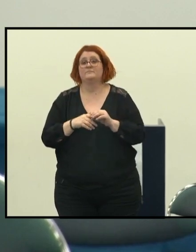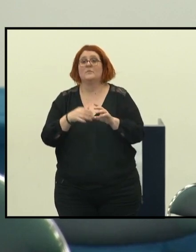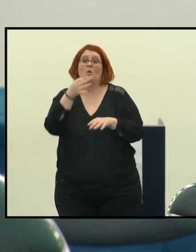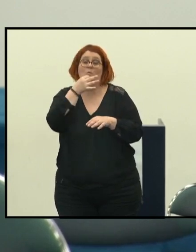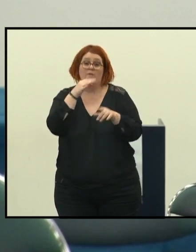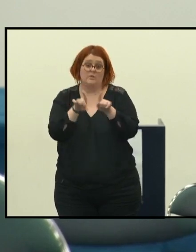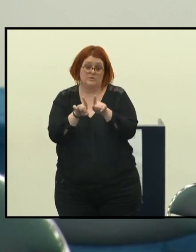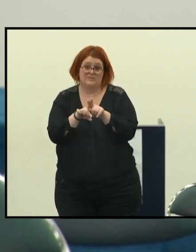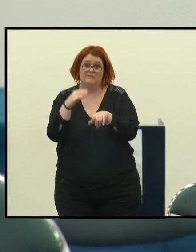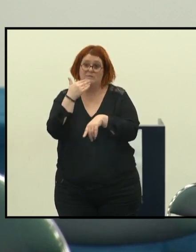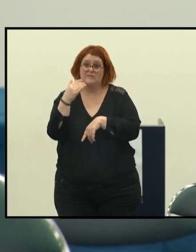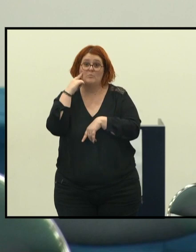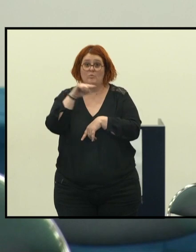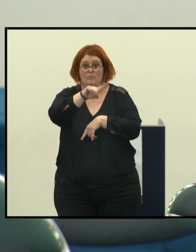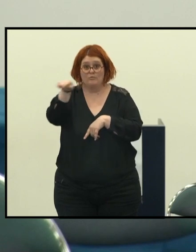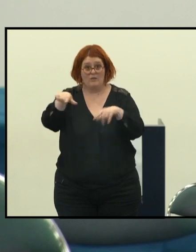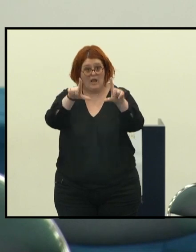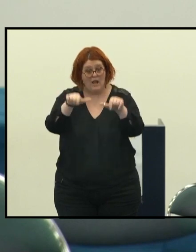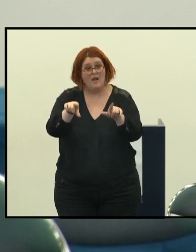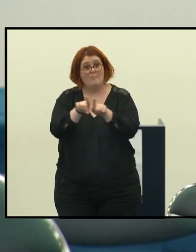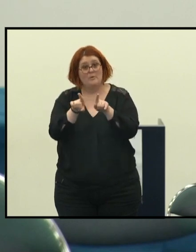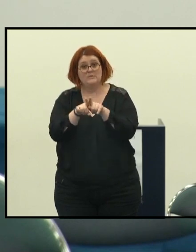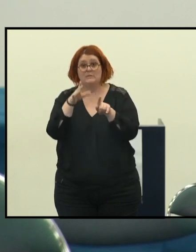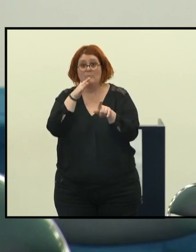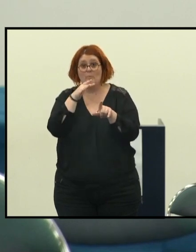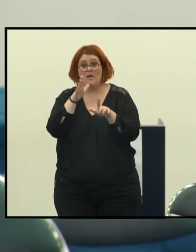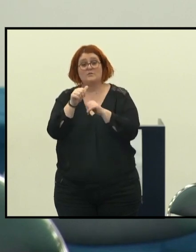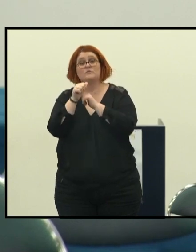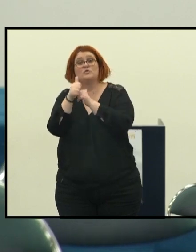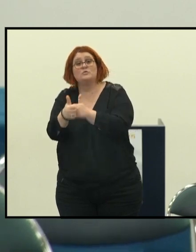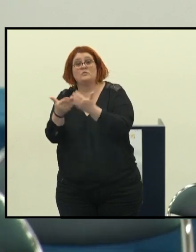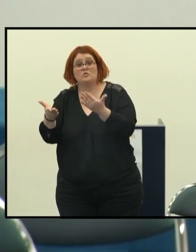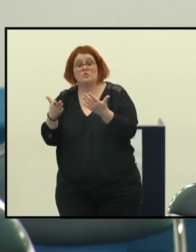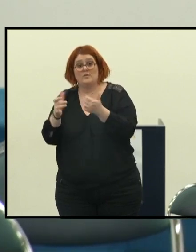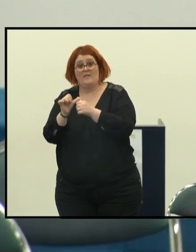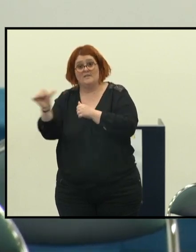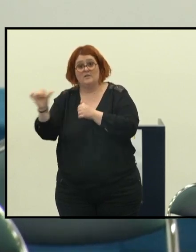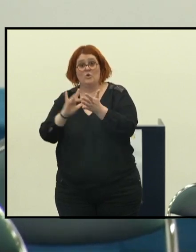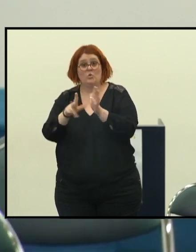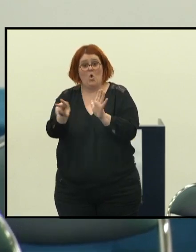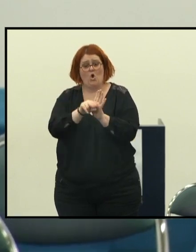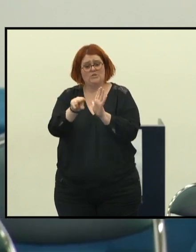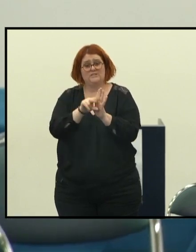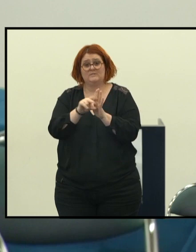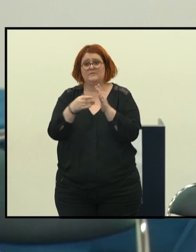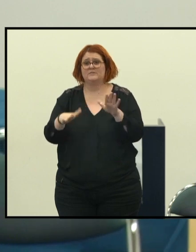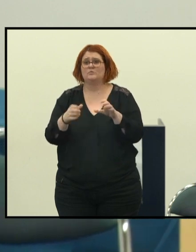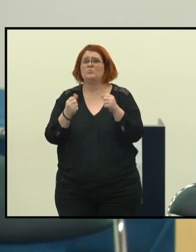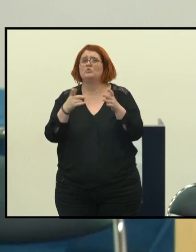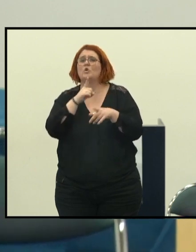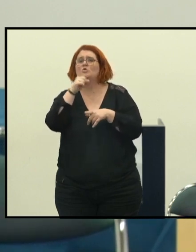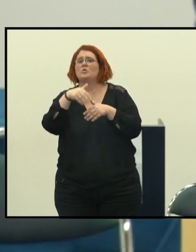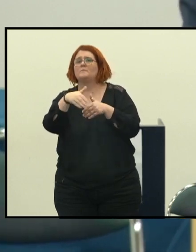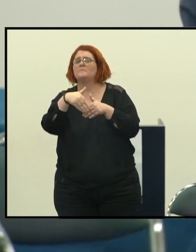d'ailleurs pour dire que pour vous qui êtes là, mais pour ceux qui n'auraient pas pu suivre aujourd'hui à distance, tout a été enregistré et que d'ici quelques